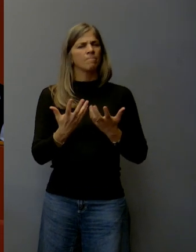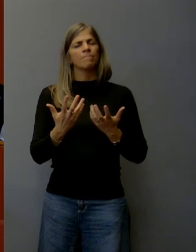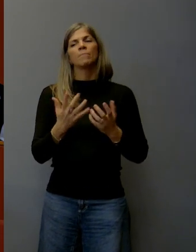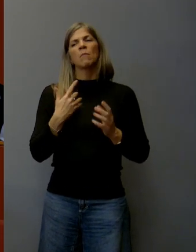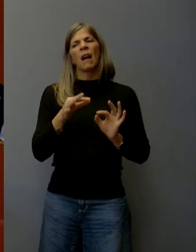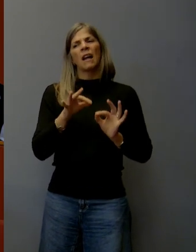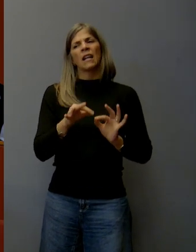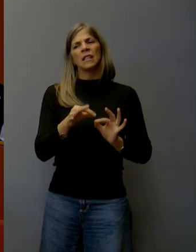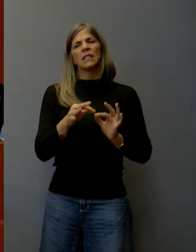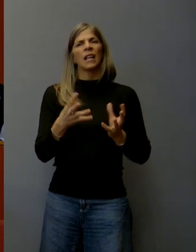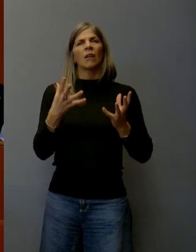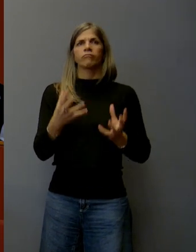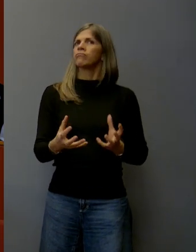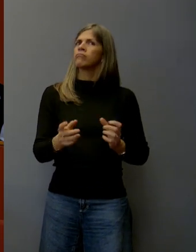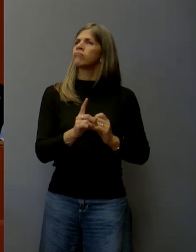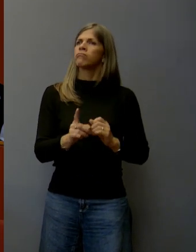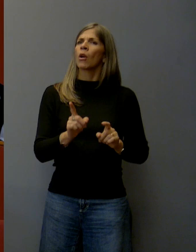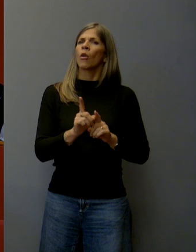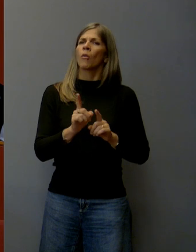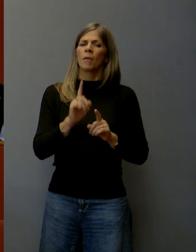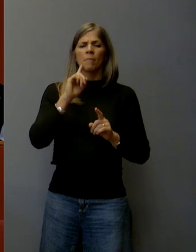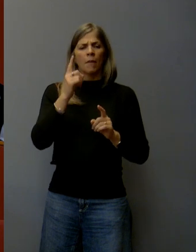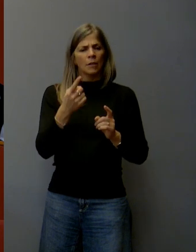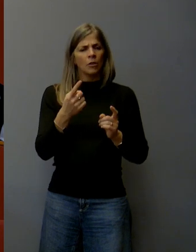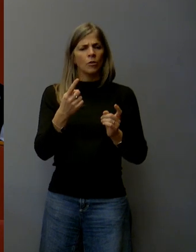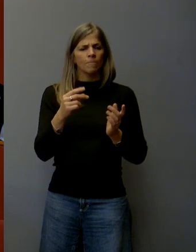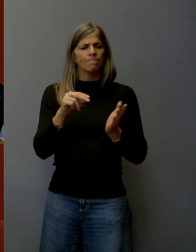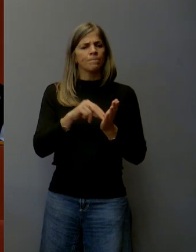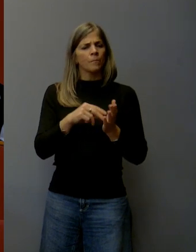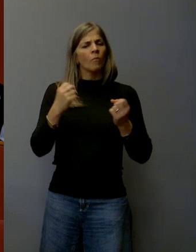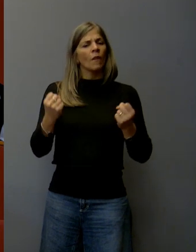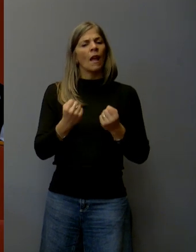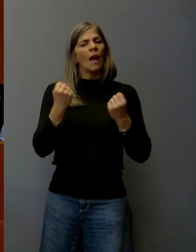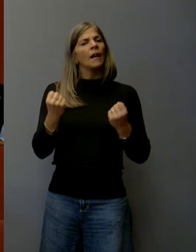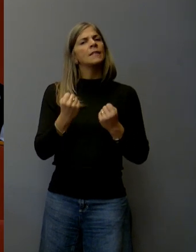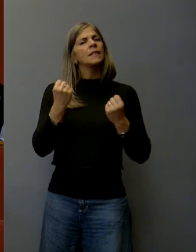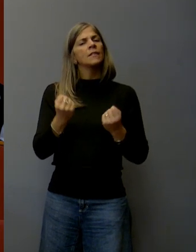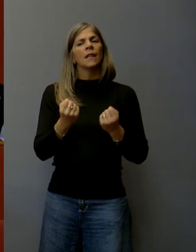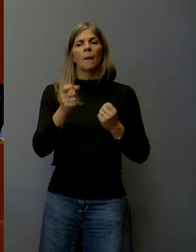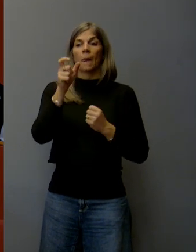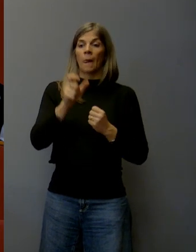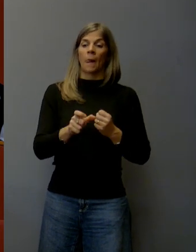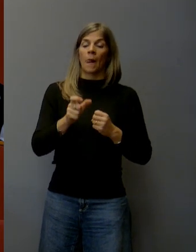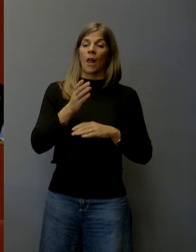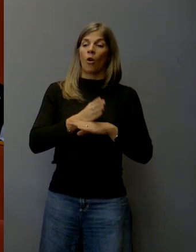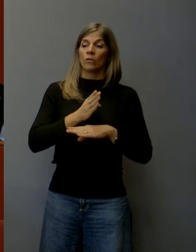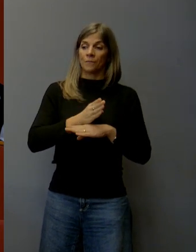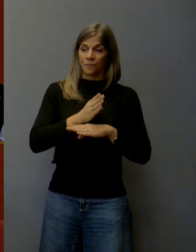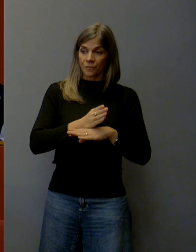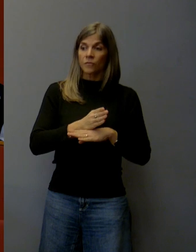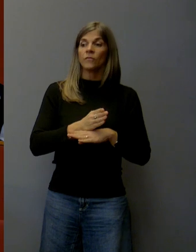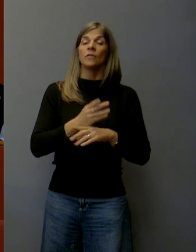fatto di segnare e evidenziare che l'attività e consigliere che deve